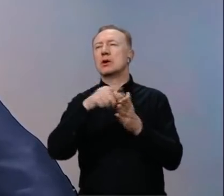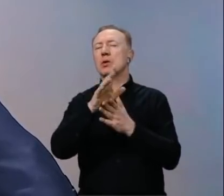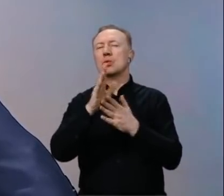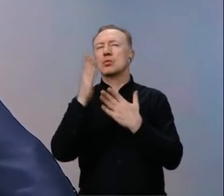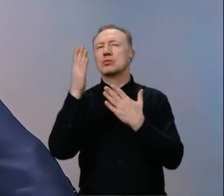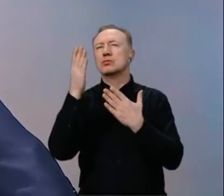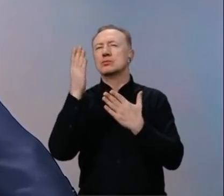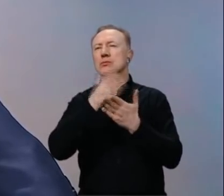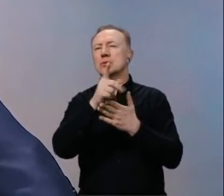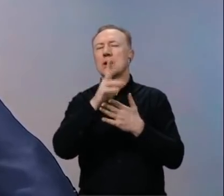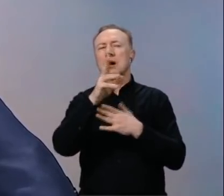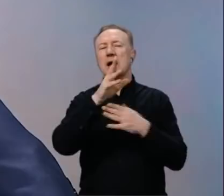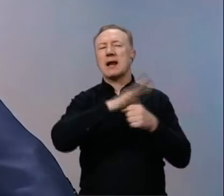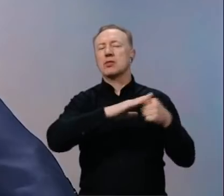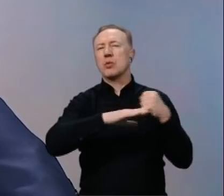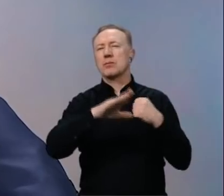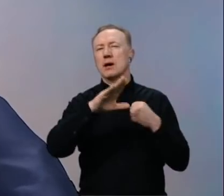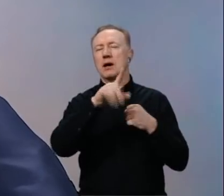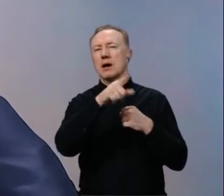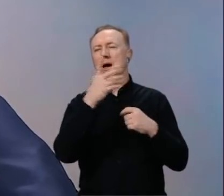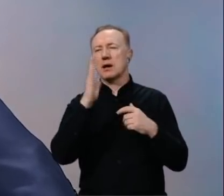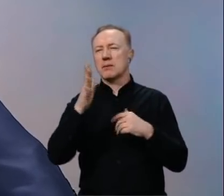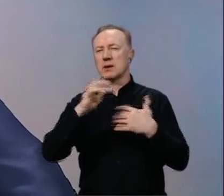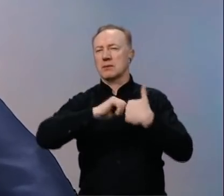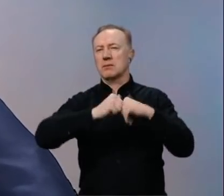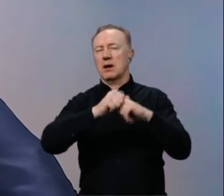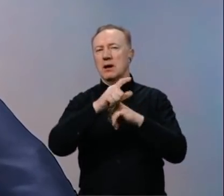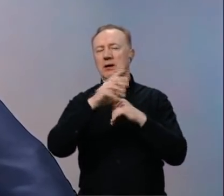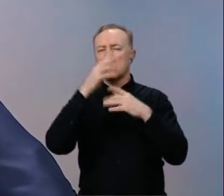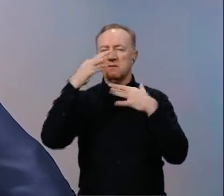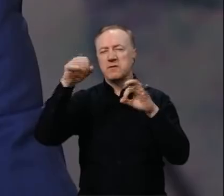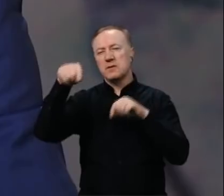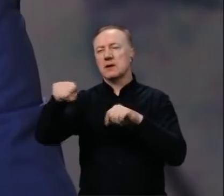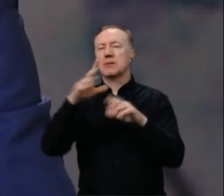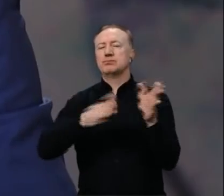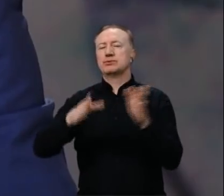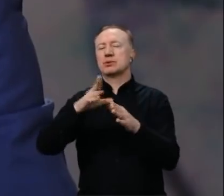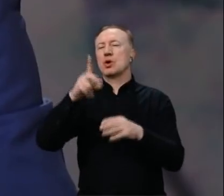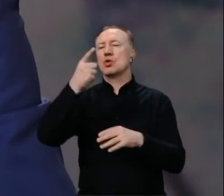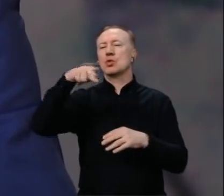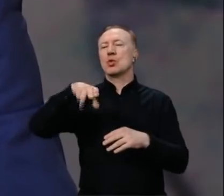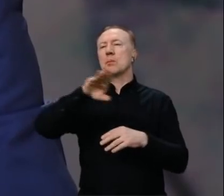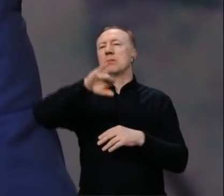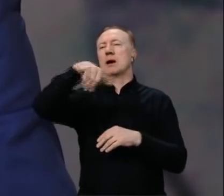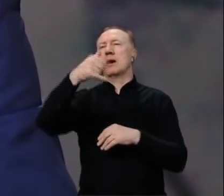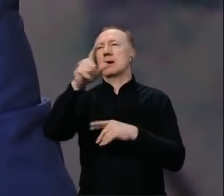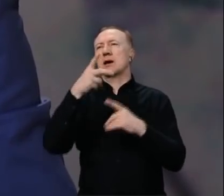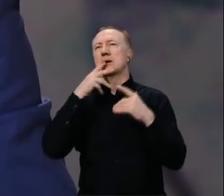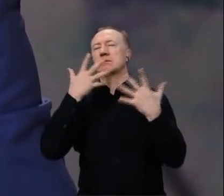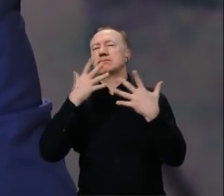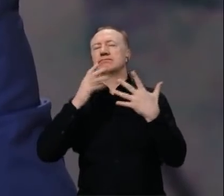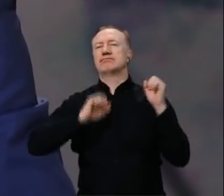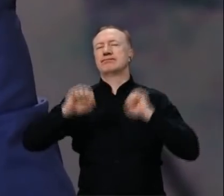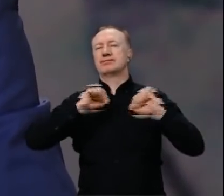Club im wolne żeby przystąpili z tym głowami do do zgrupowania w Dubaju No dokładnie ale są najbliższe następne